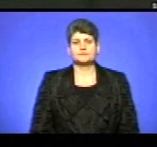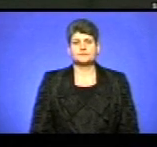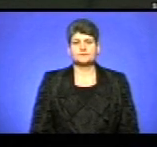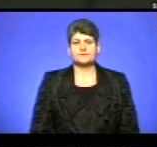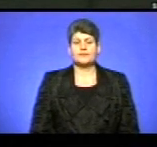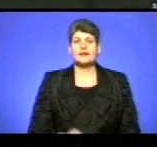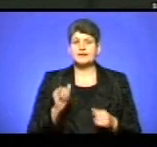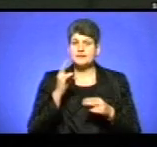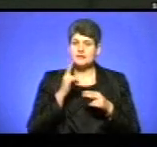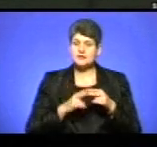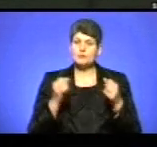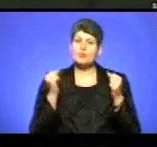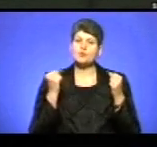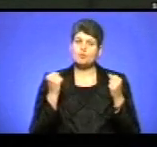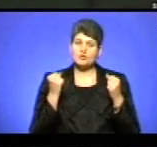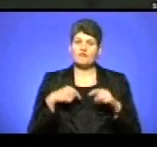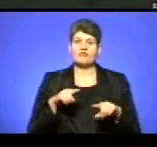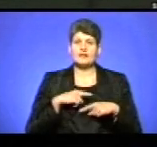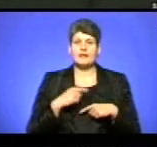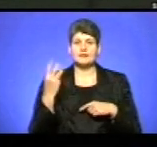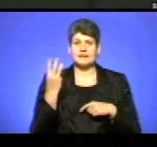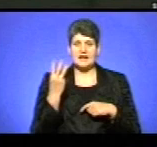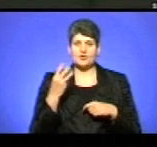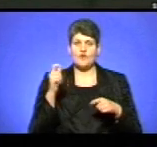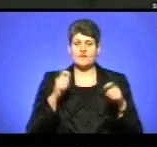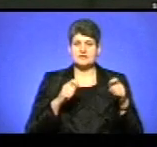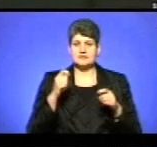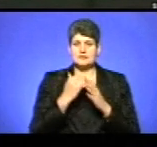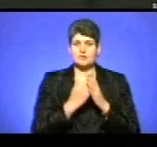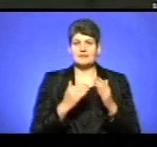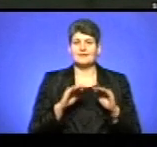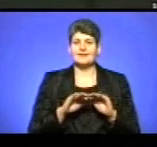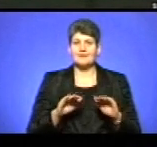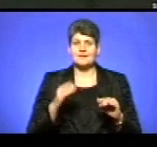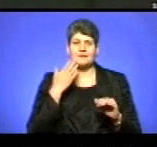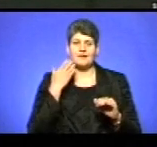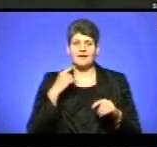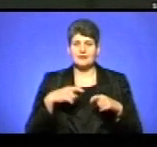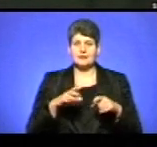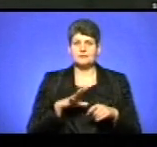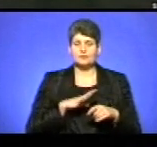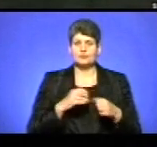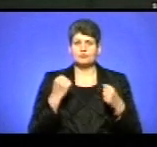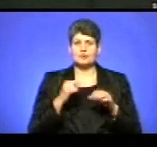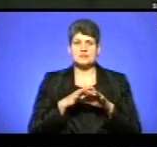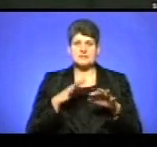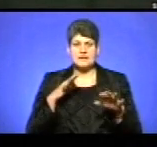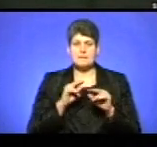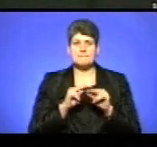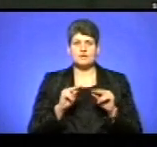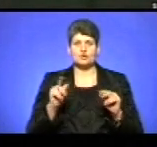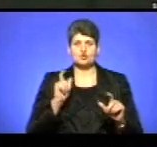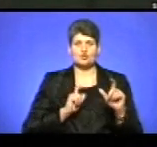І на завершення про спорт. Фінал 3-го фестивалю за програмою «Дитяча легка атлетика» відбувся у спортзалі Тернопільського